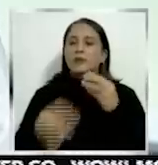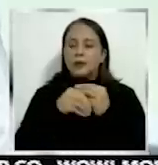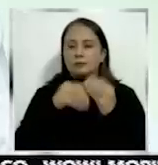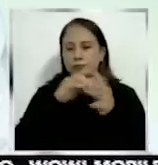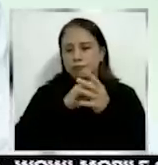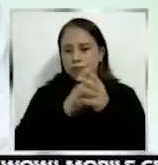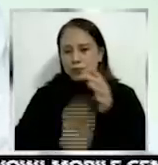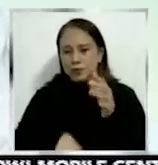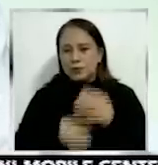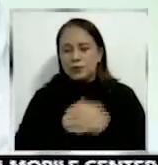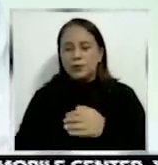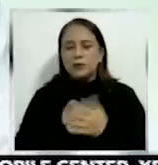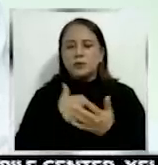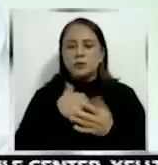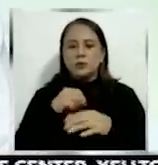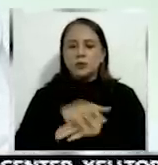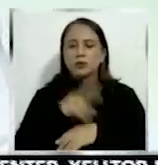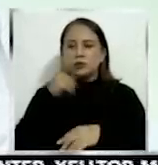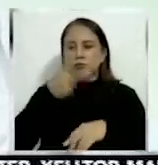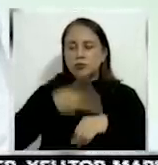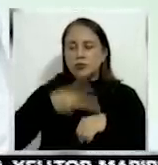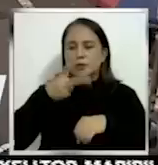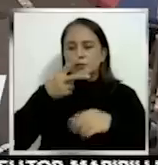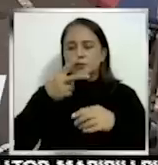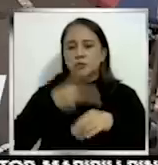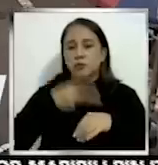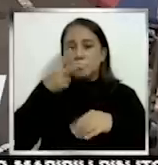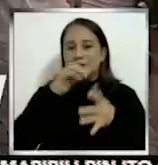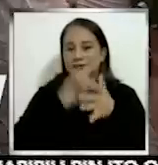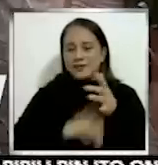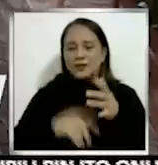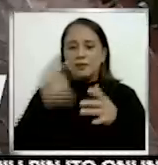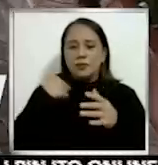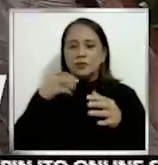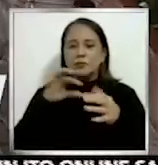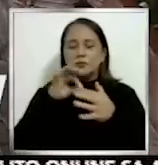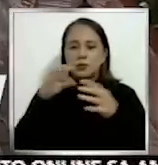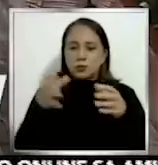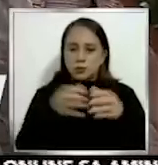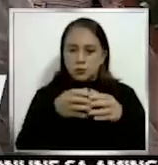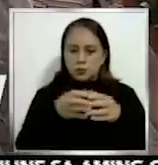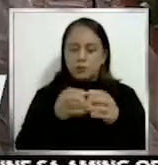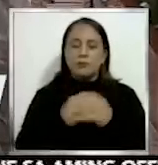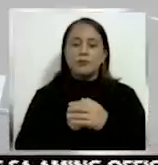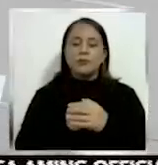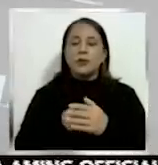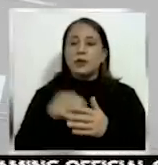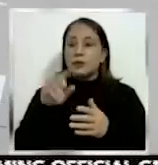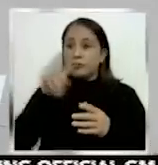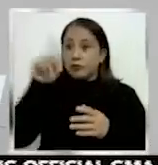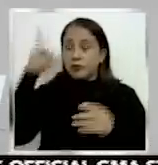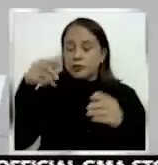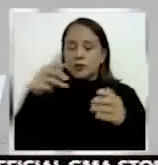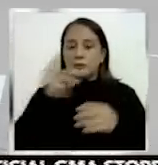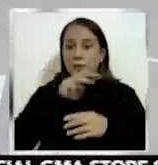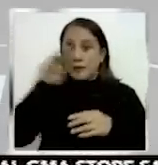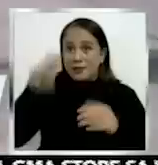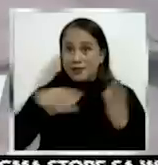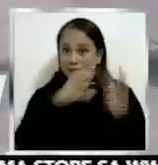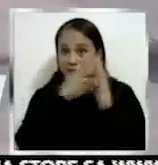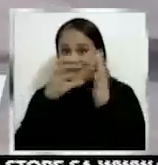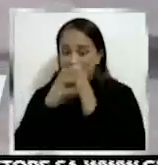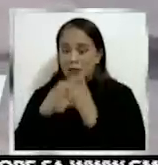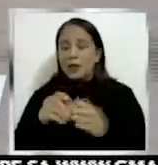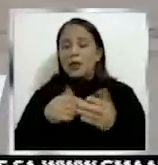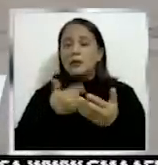effect, dalawang discount po yan sa mga special group. Uunahin muna ang Metro Manila at isusunod na ang mga karatig na